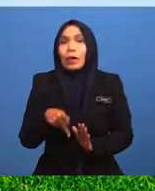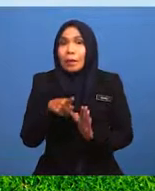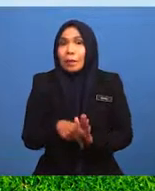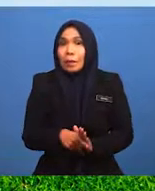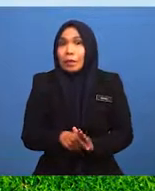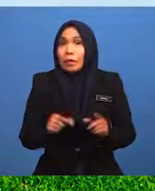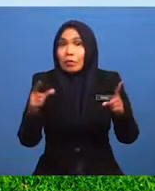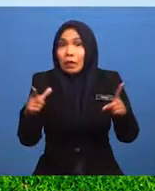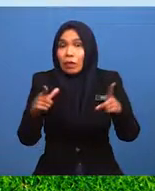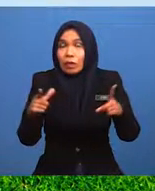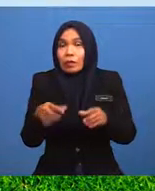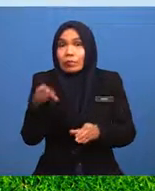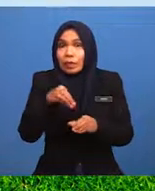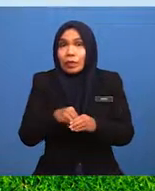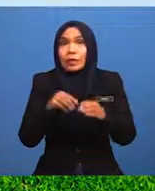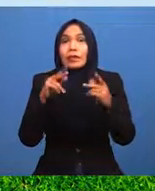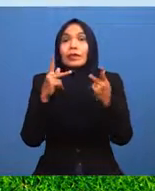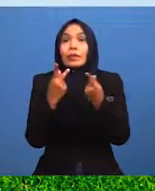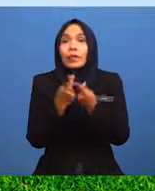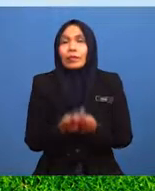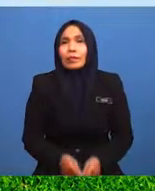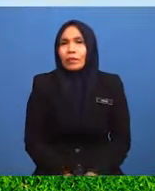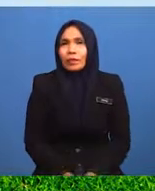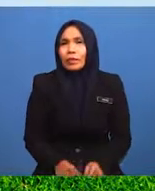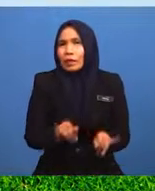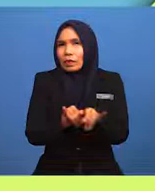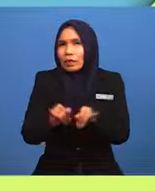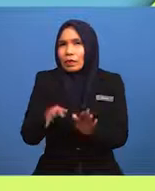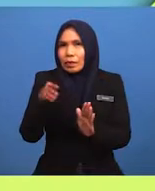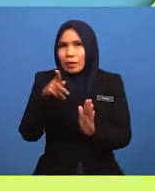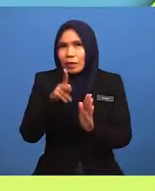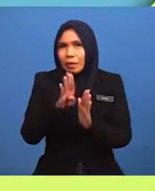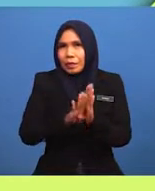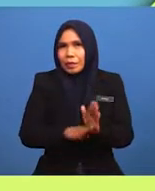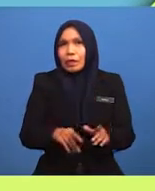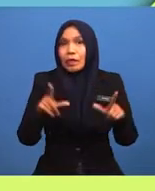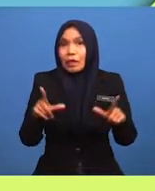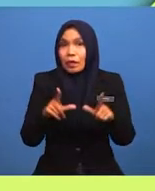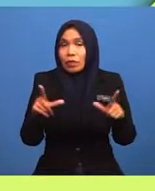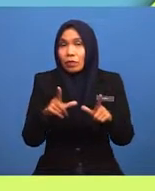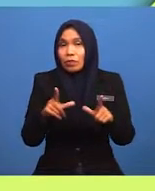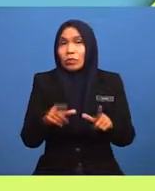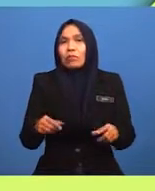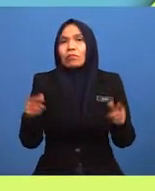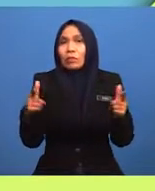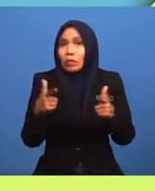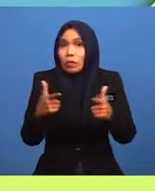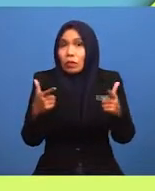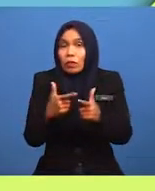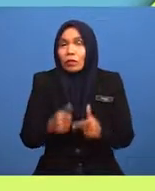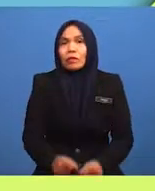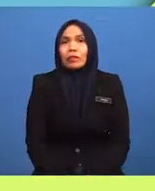keluarga. Sekiranya berlaku apa-apa pergaduhan atau masalah